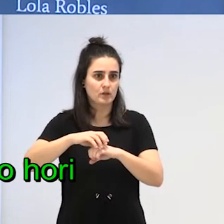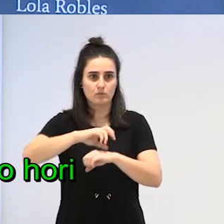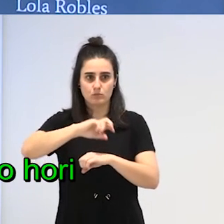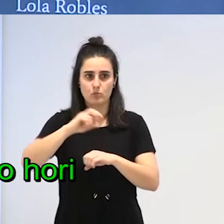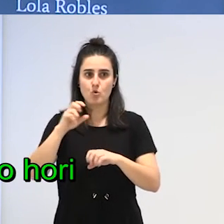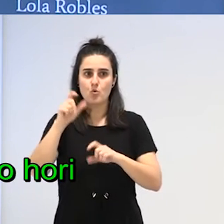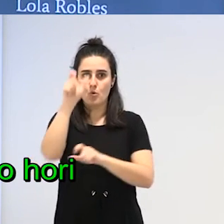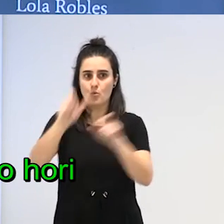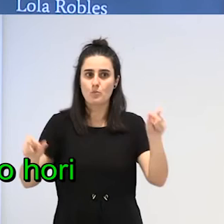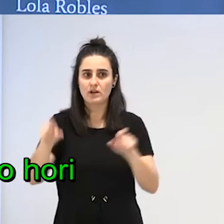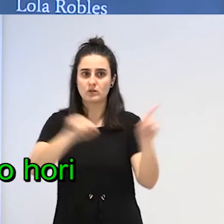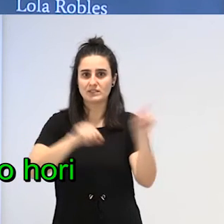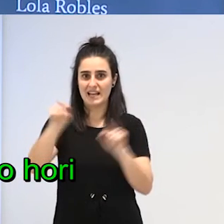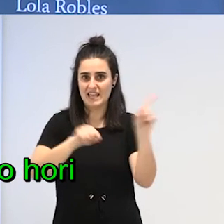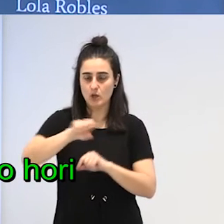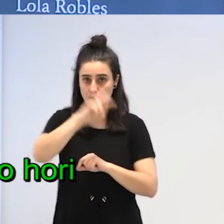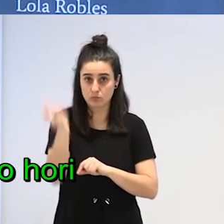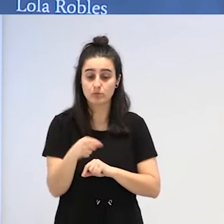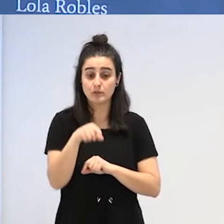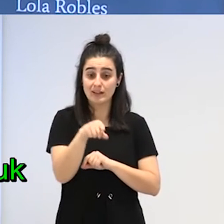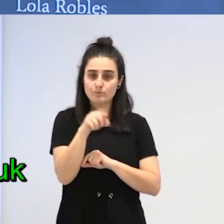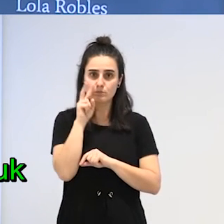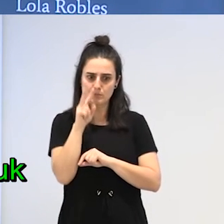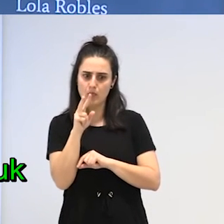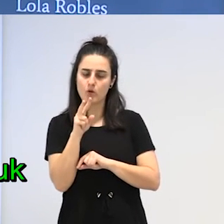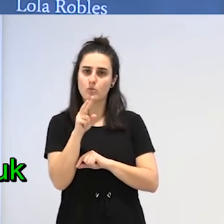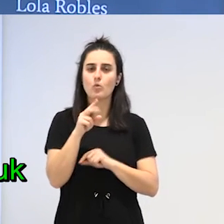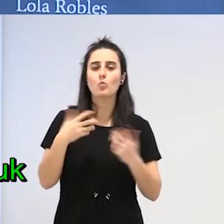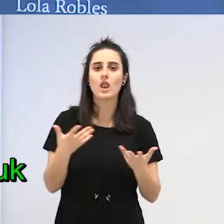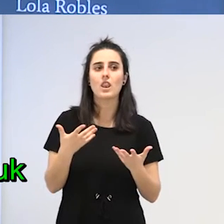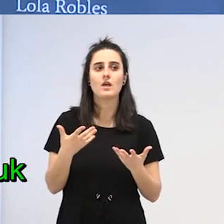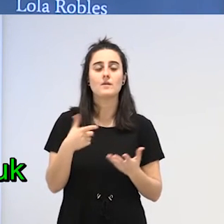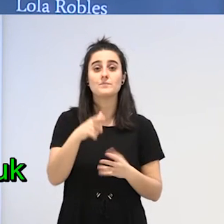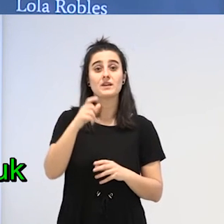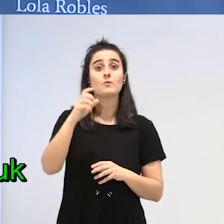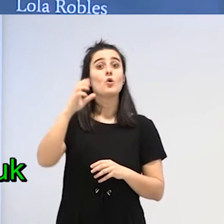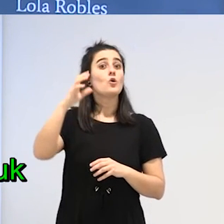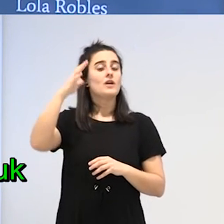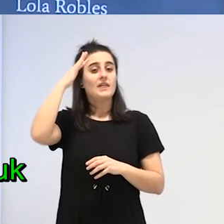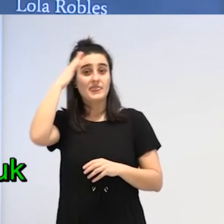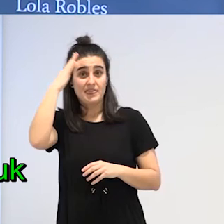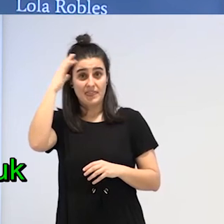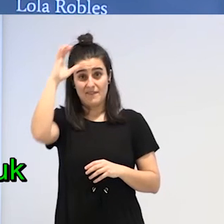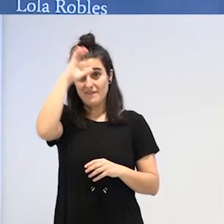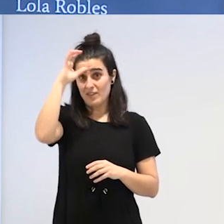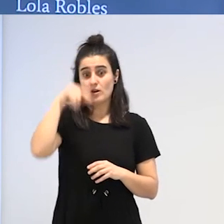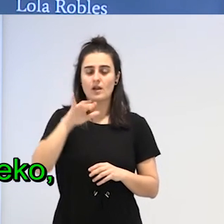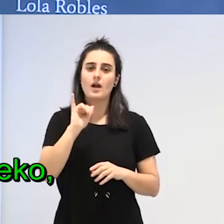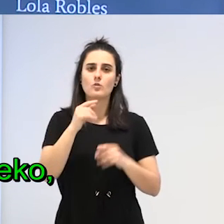Ikuspegi teknologiko eta mediatiko hori dela eta zifiak zientzia fikzioa espazio batzuk irekitzen